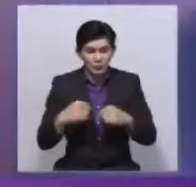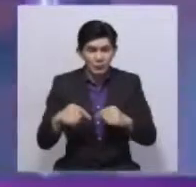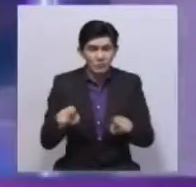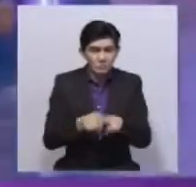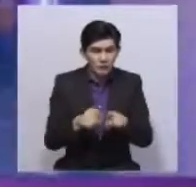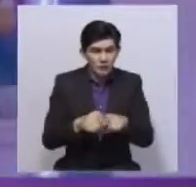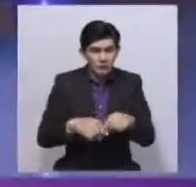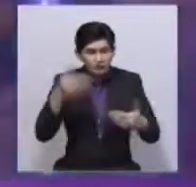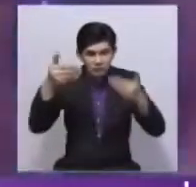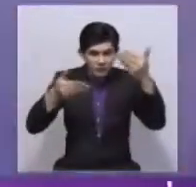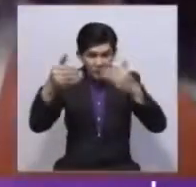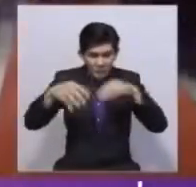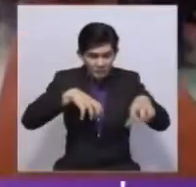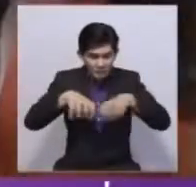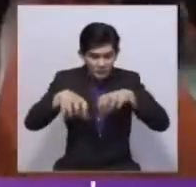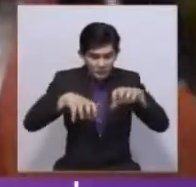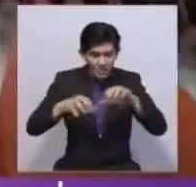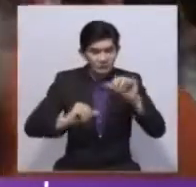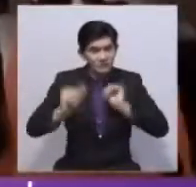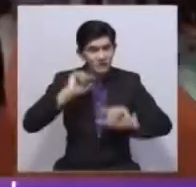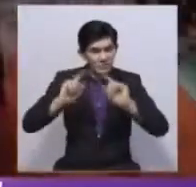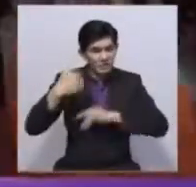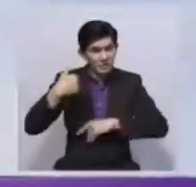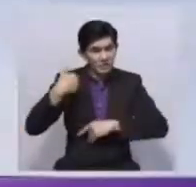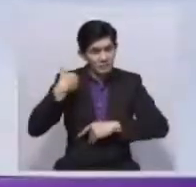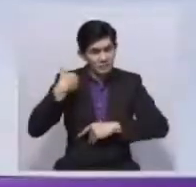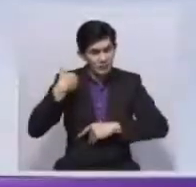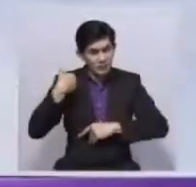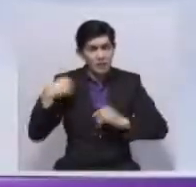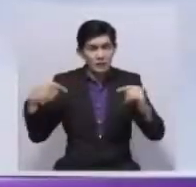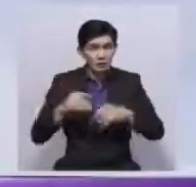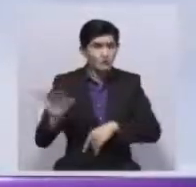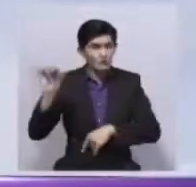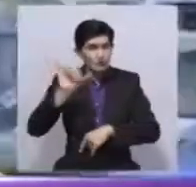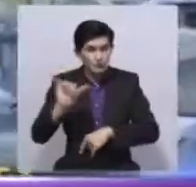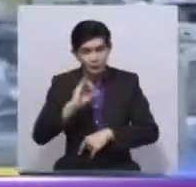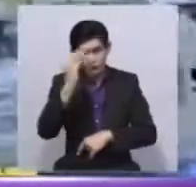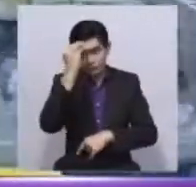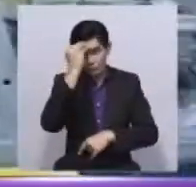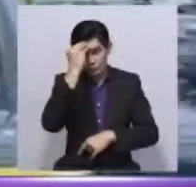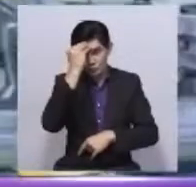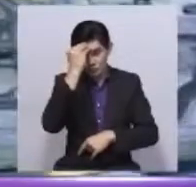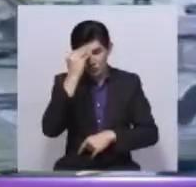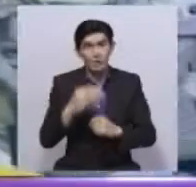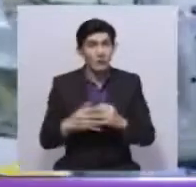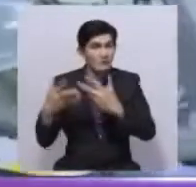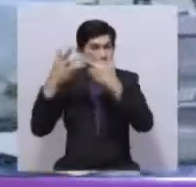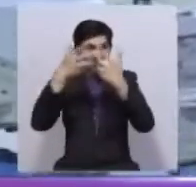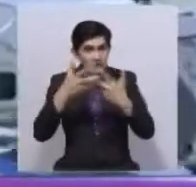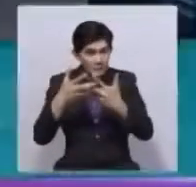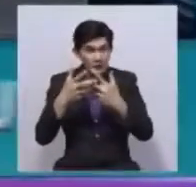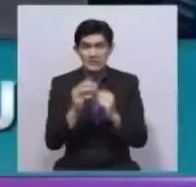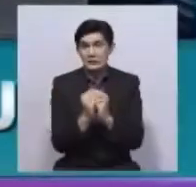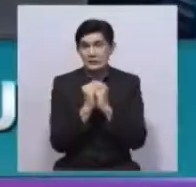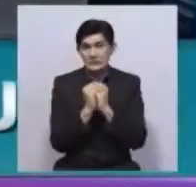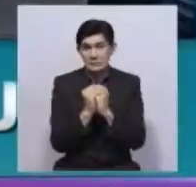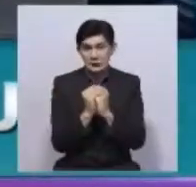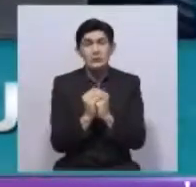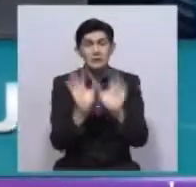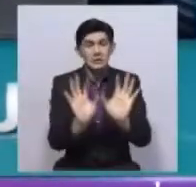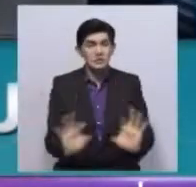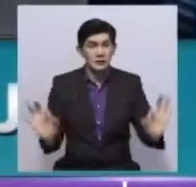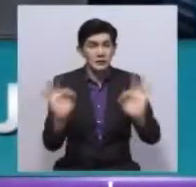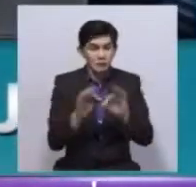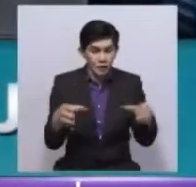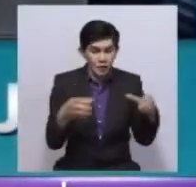จูงการลงทุนทั้งในและต่างประเทศอาทิยุโรปญี่ปุ่นอเมริกาและจีนเน้นเจาะ